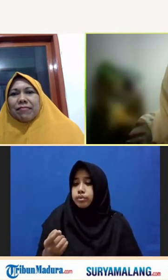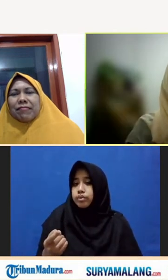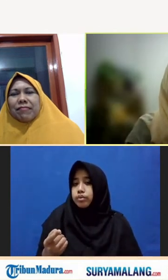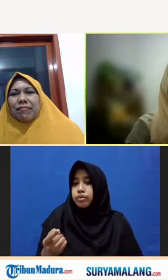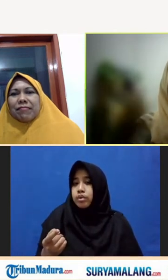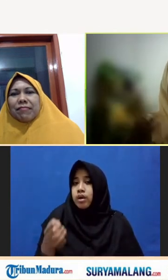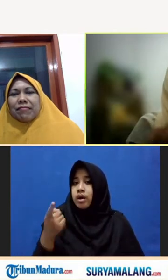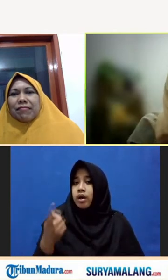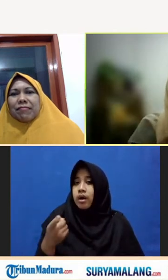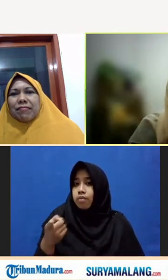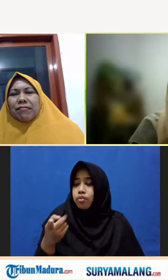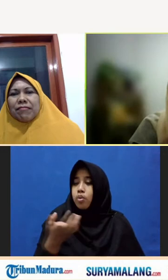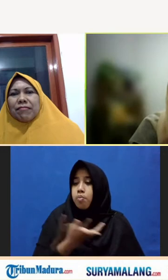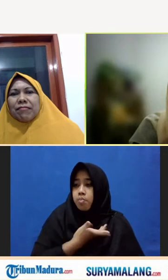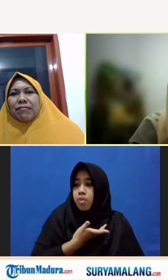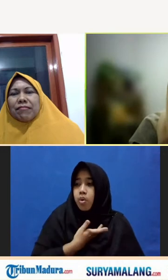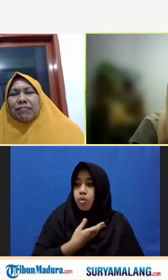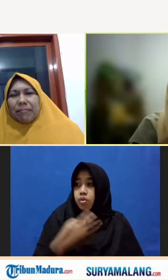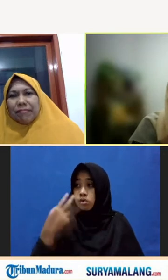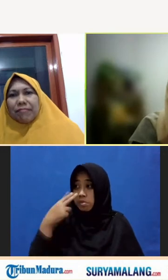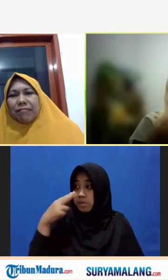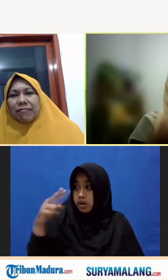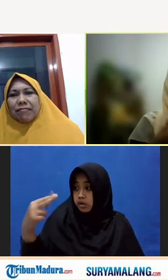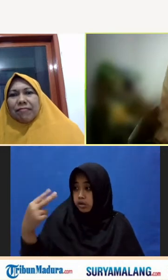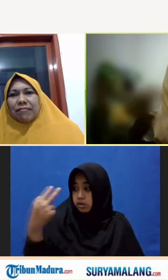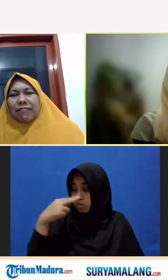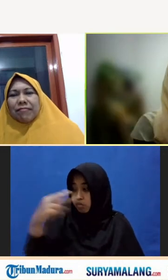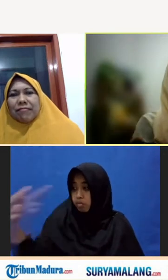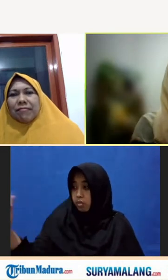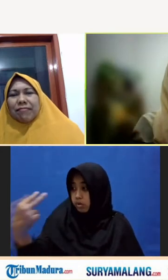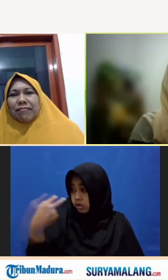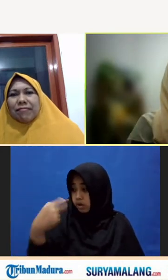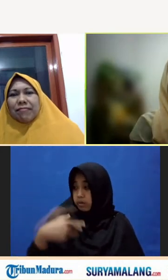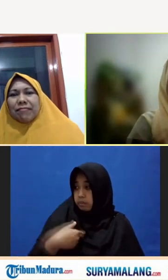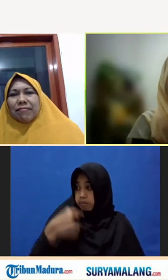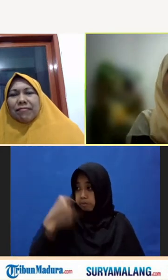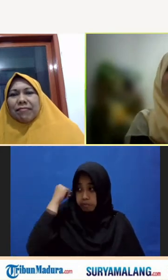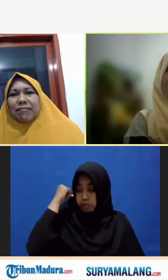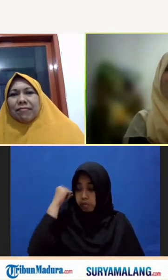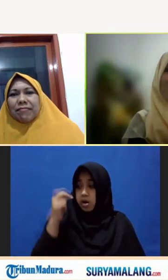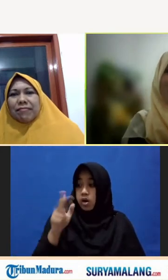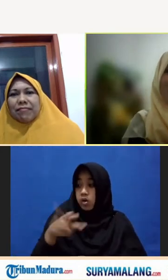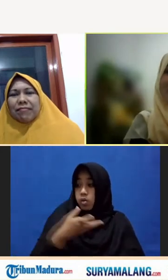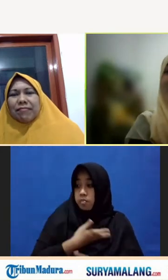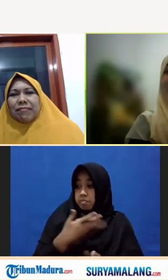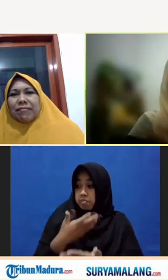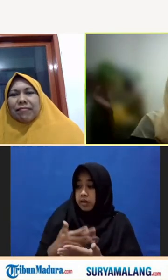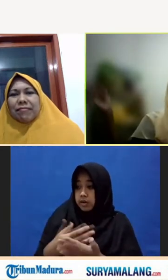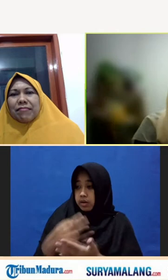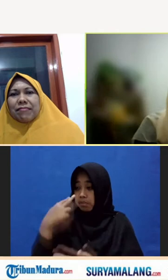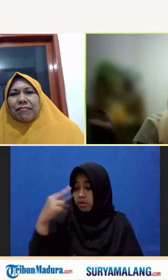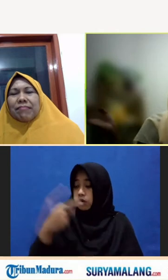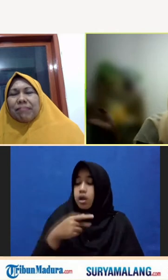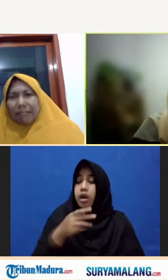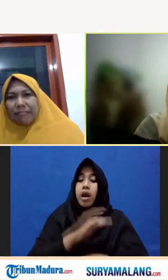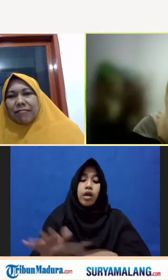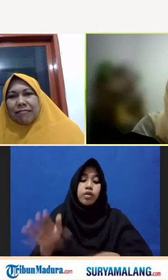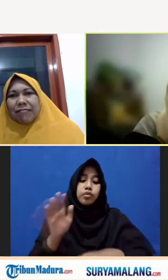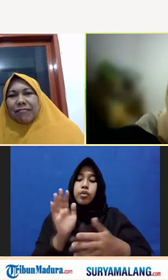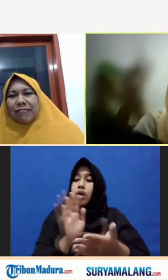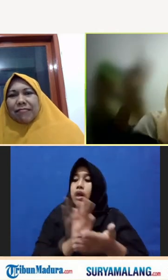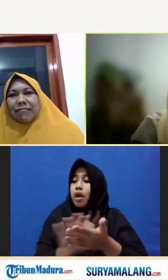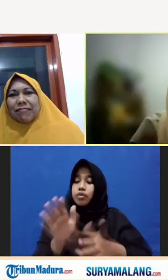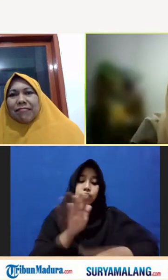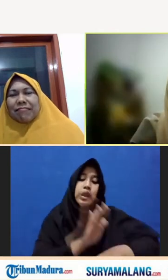kamu pengen diperhatiin mama. Ya udah, kamu kalau mau minta perhatian, kamu tepok mama, nggak usah